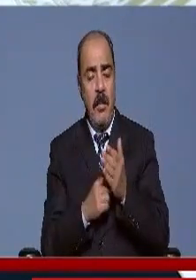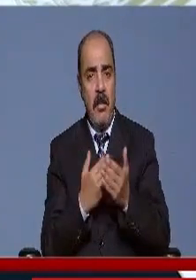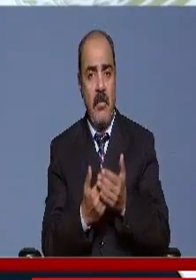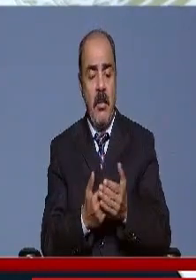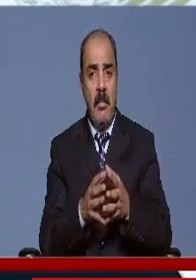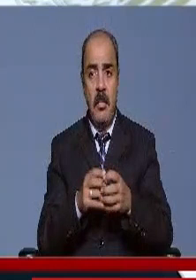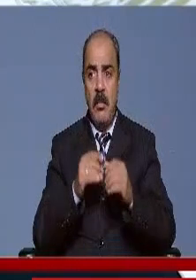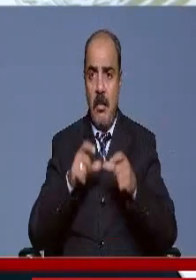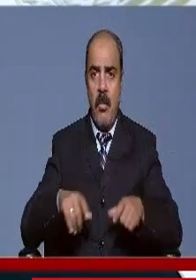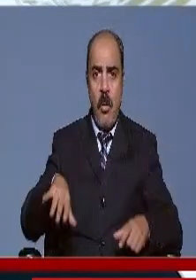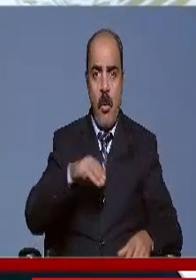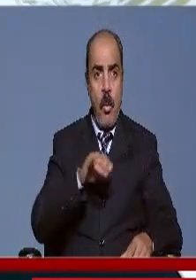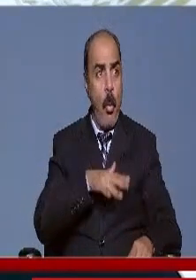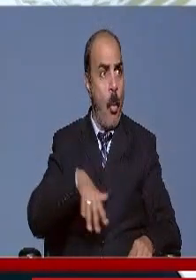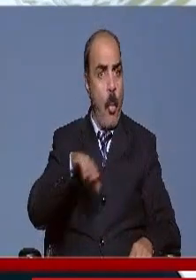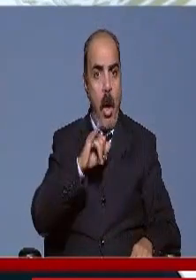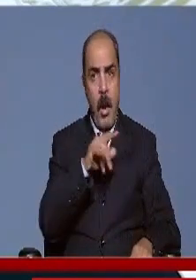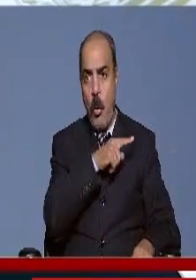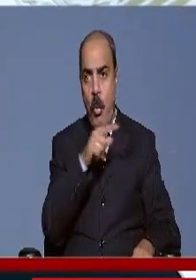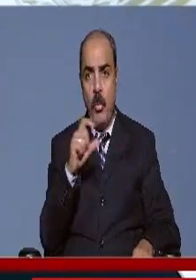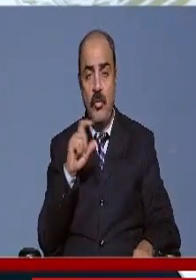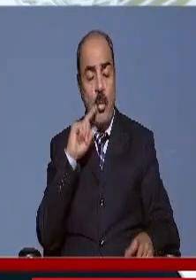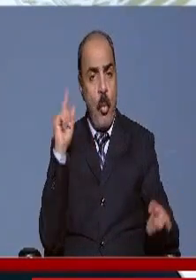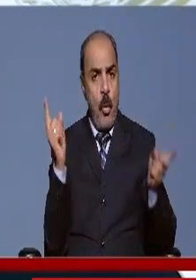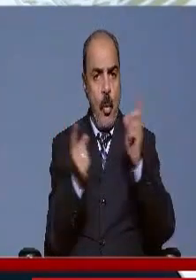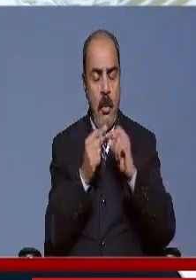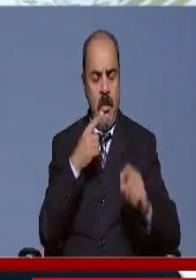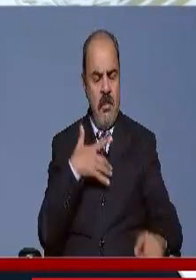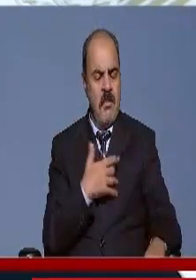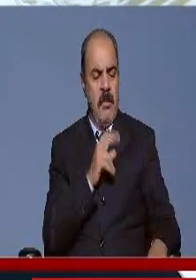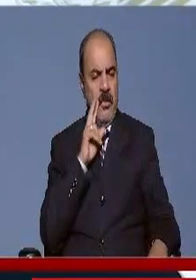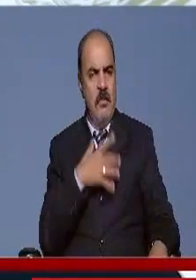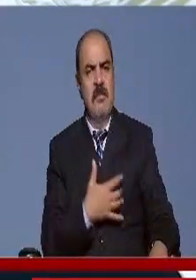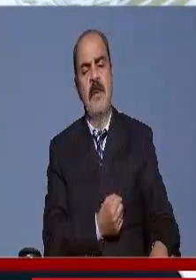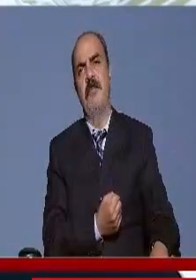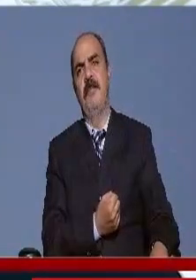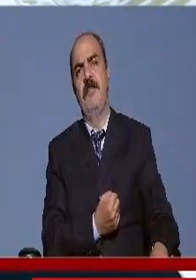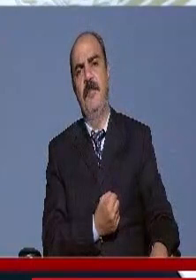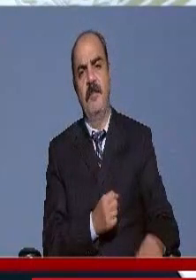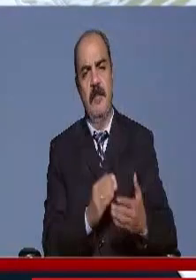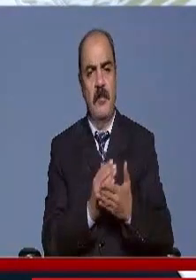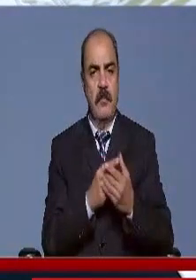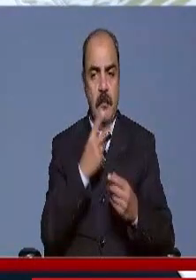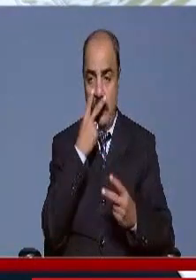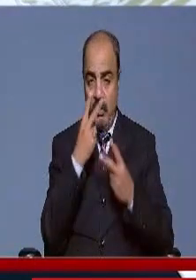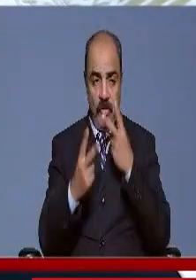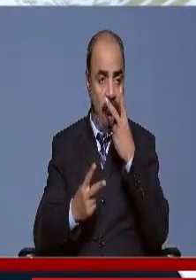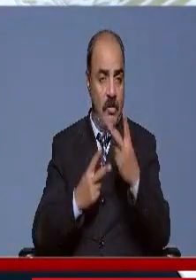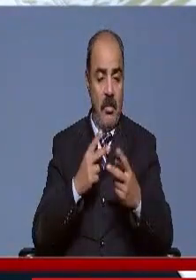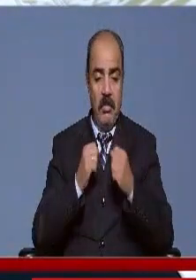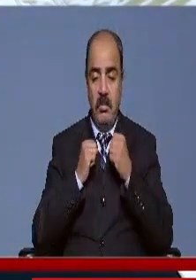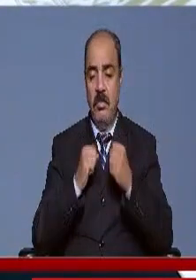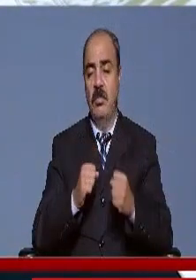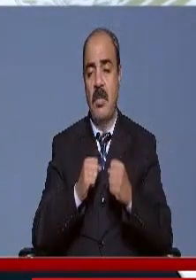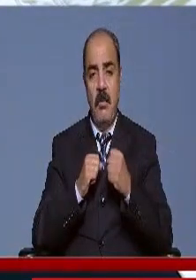لمنطقتنا، وان الراي العام العربي والاسلامي متاثر جدا جدا ومقدر جدا جدا قد ايه